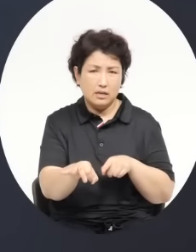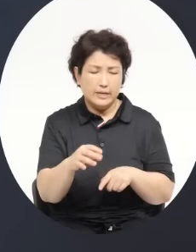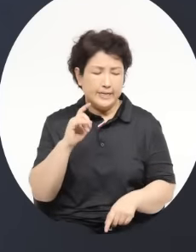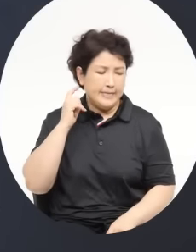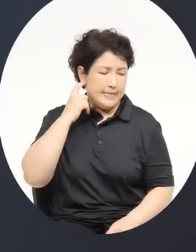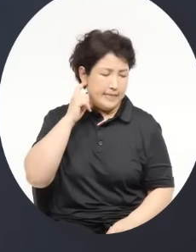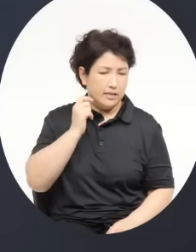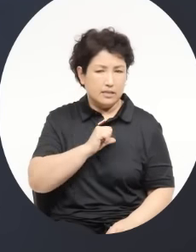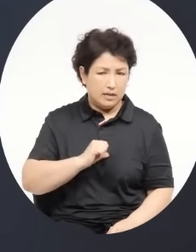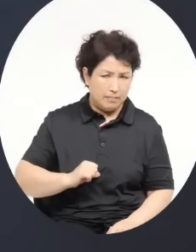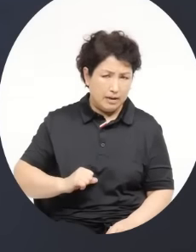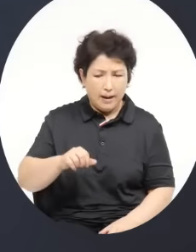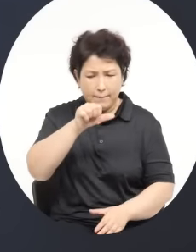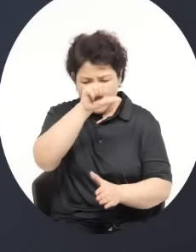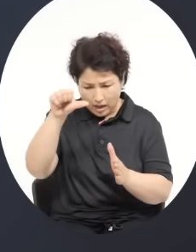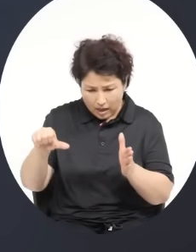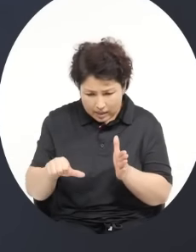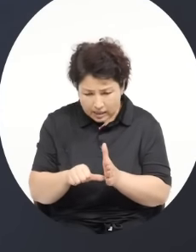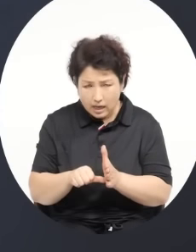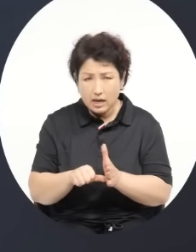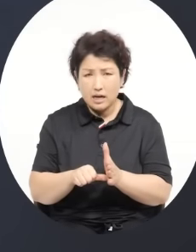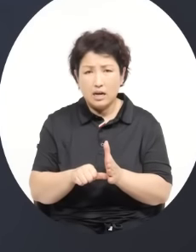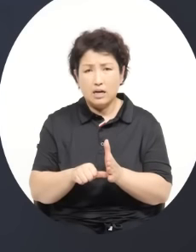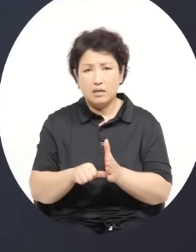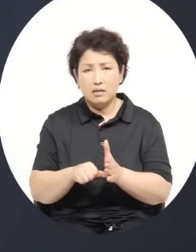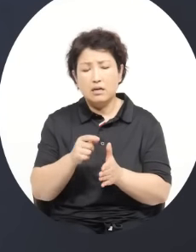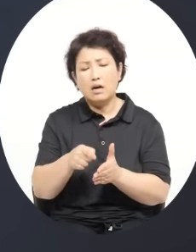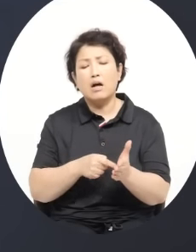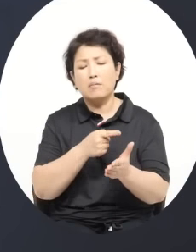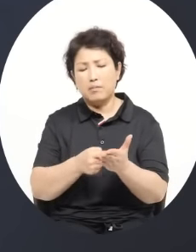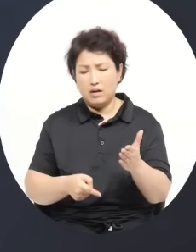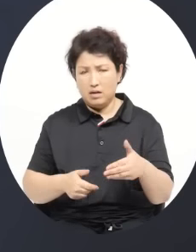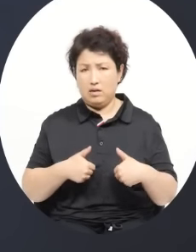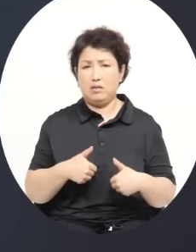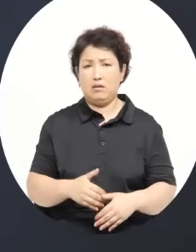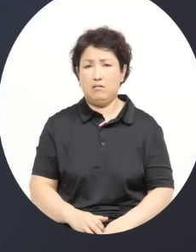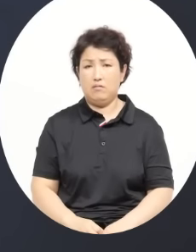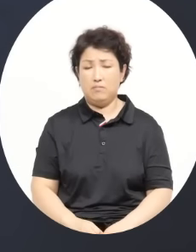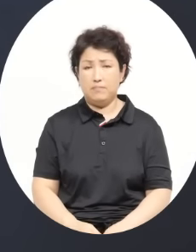인사를 가거나 이런 걸로 해서 평생 갚아야 돼요.